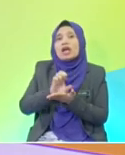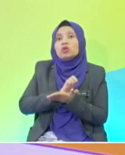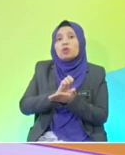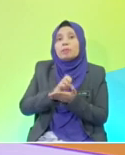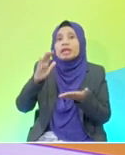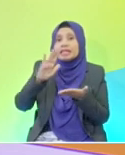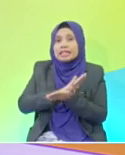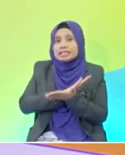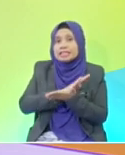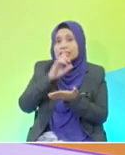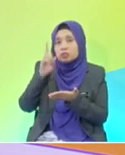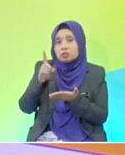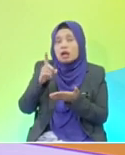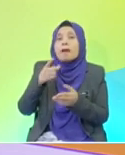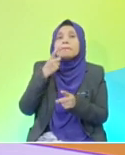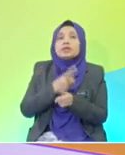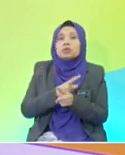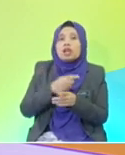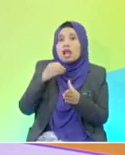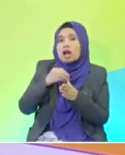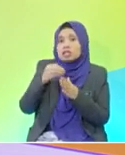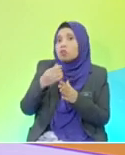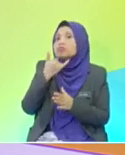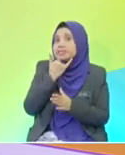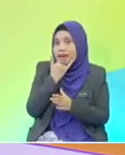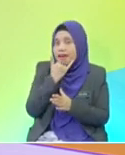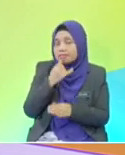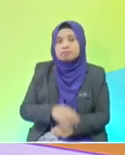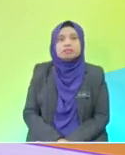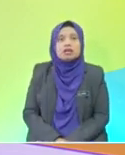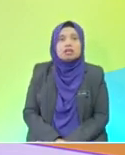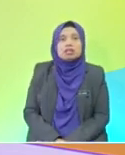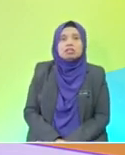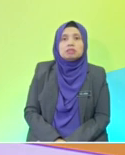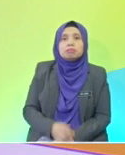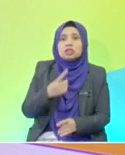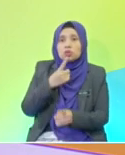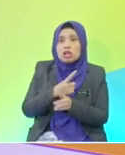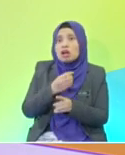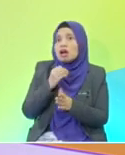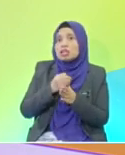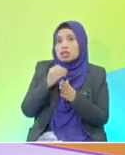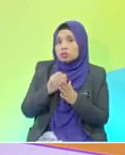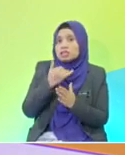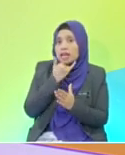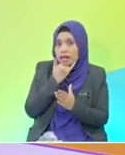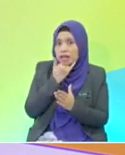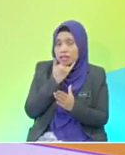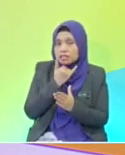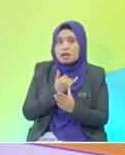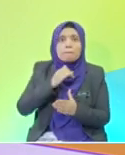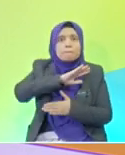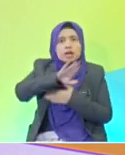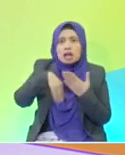1 adalah soal dan betul atau salah di mana Soalnya betul dan salah merangkum mie